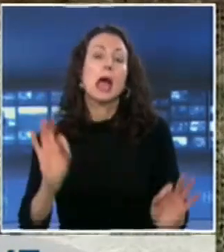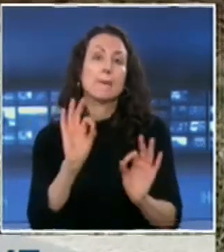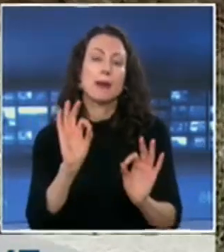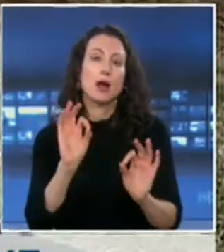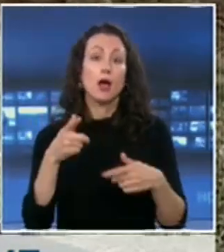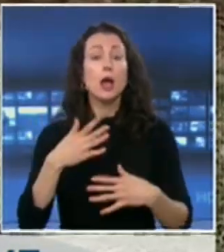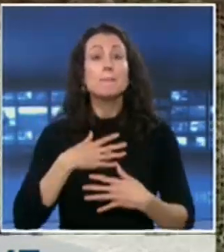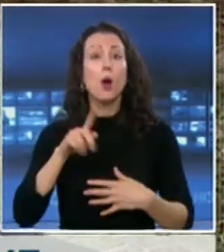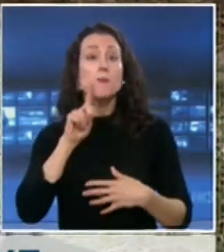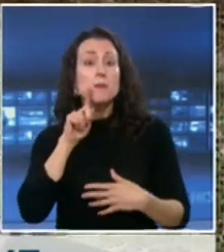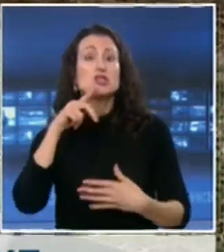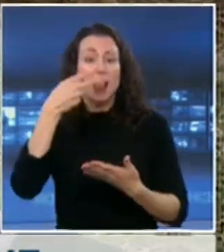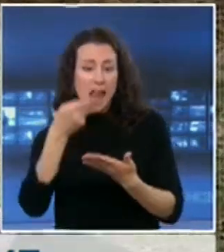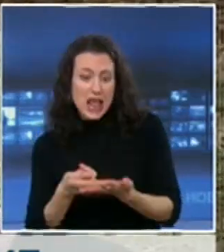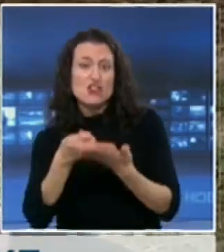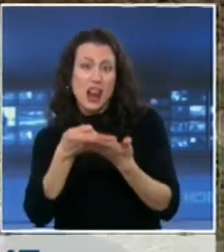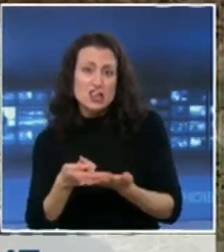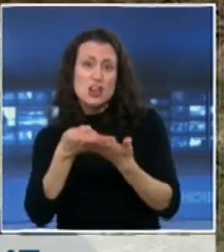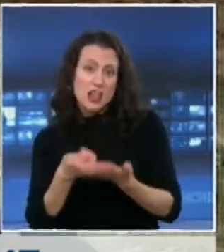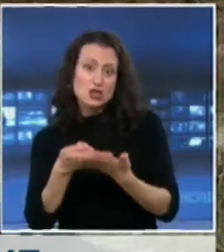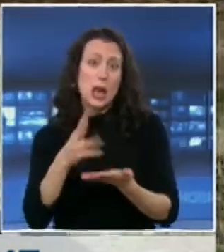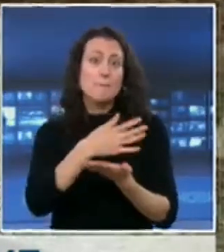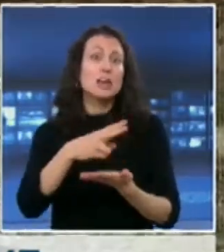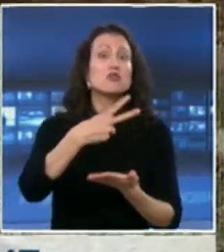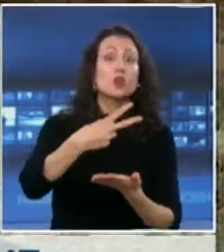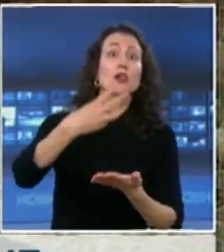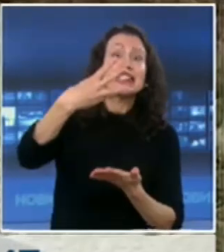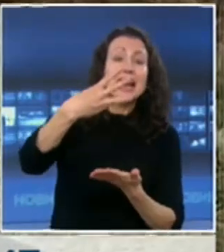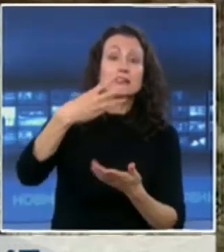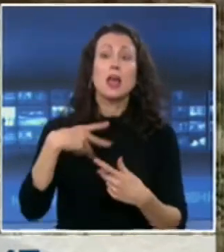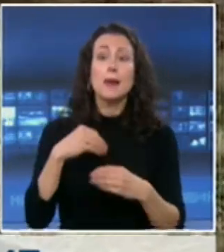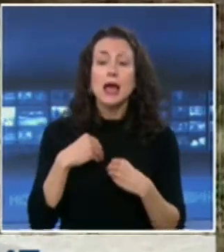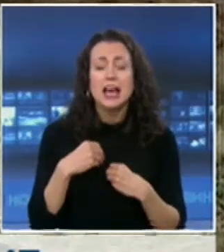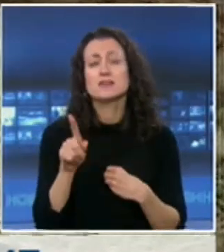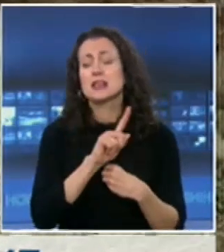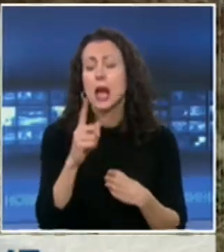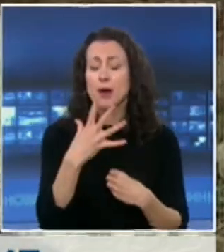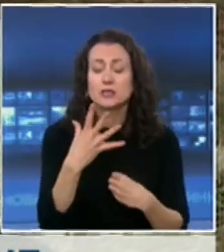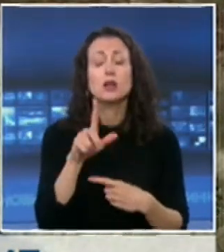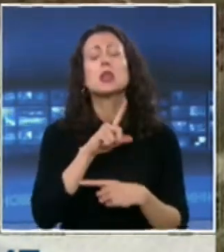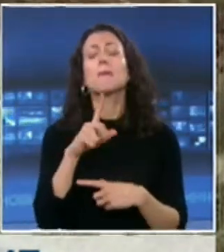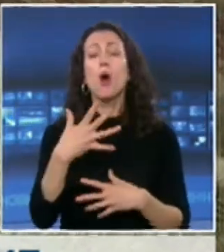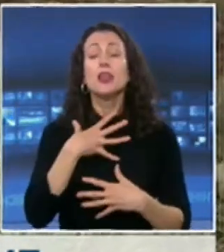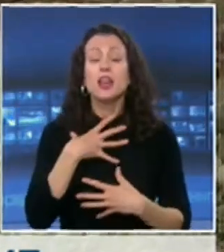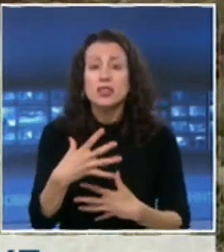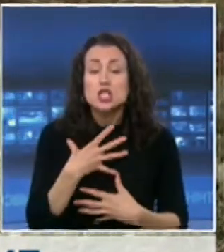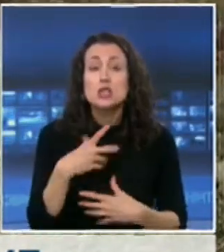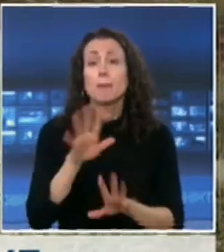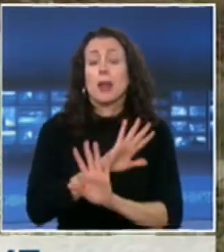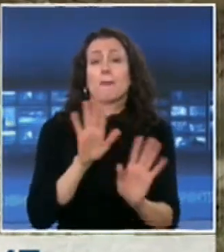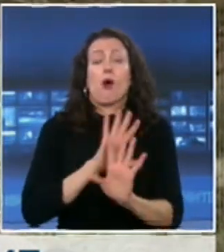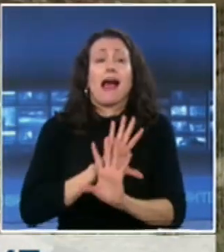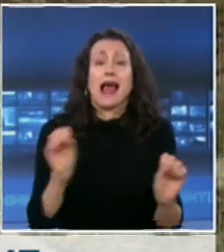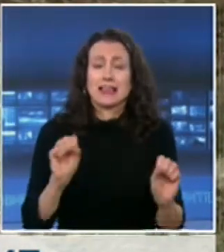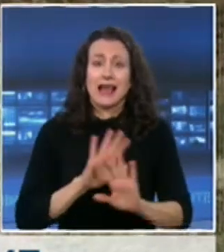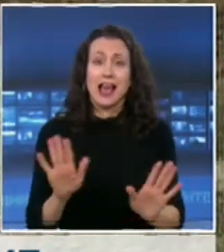етаж на първите 2 стъпала. И ми казва, нямам въздух, не мога да дишам повече, не мога. Изтичах